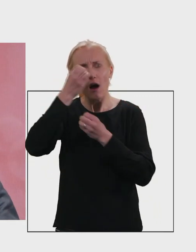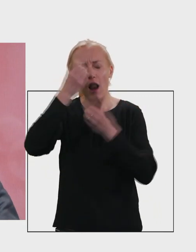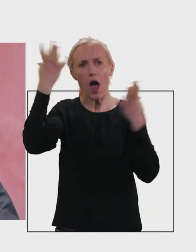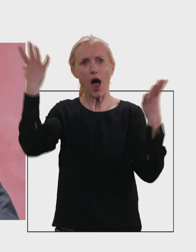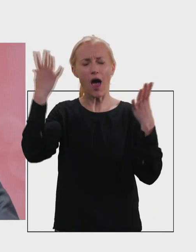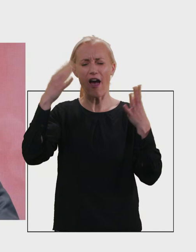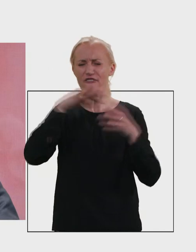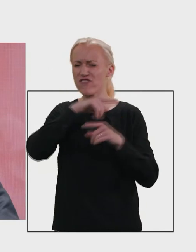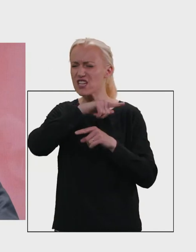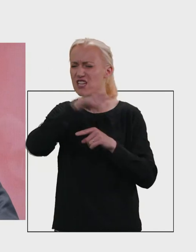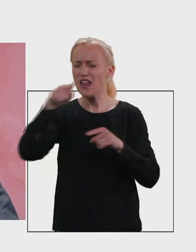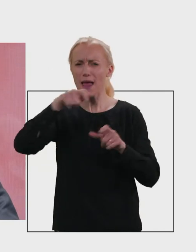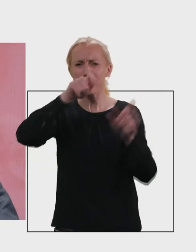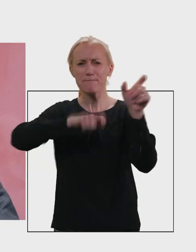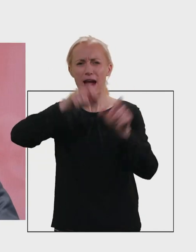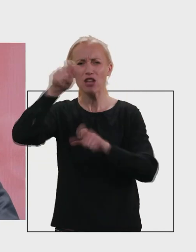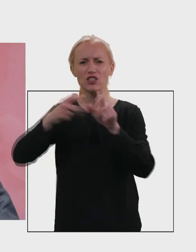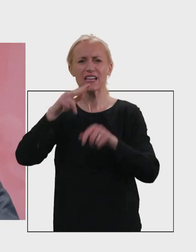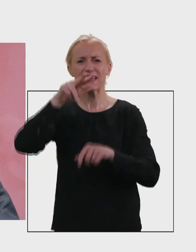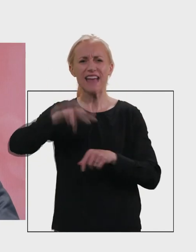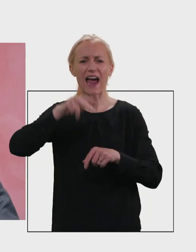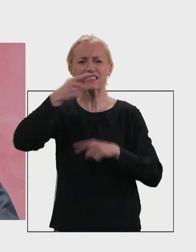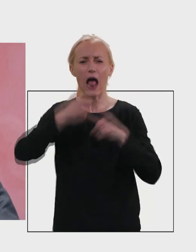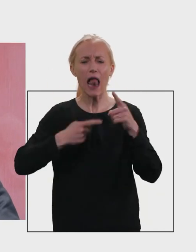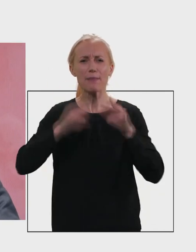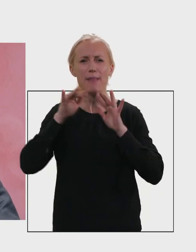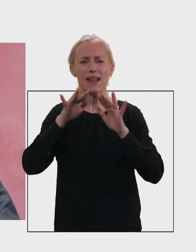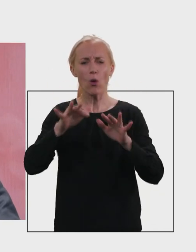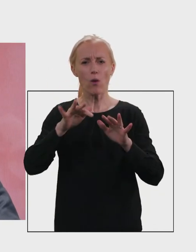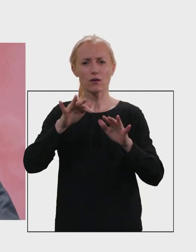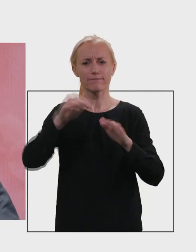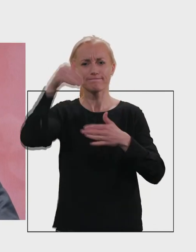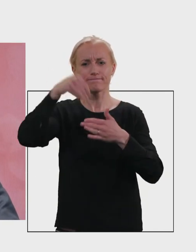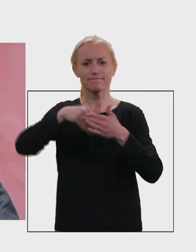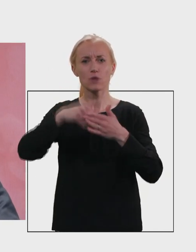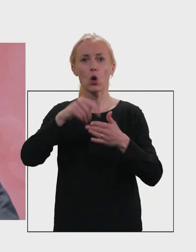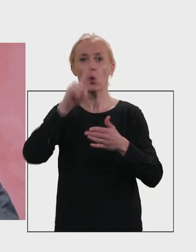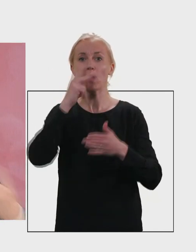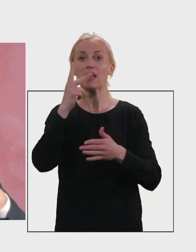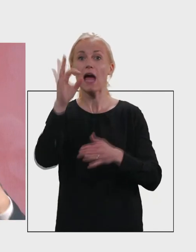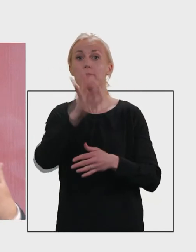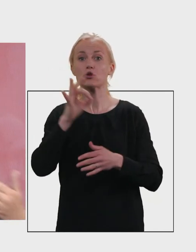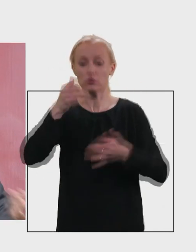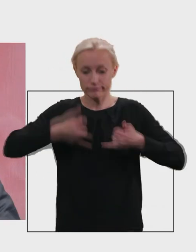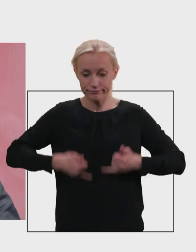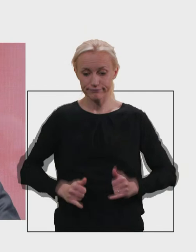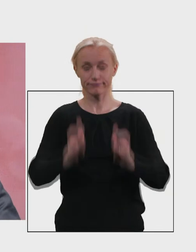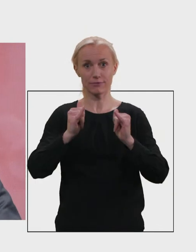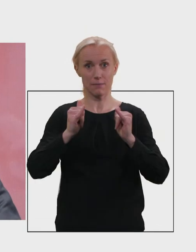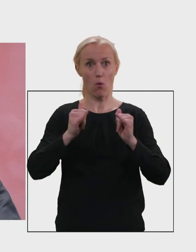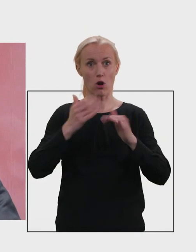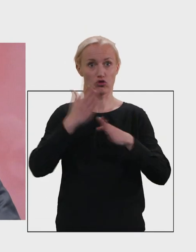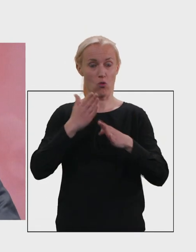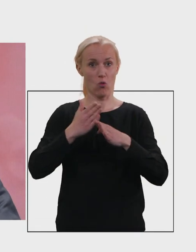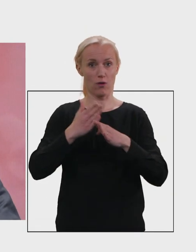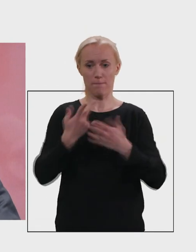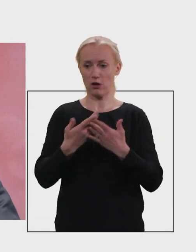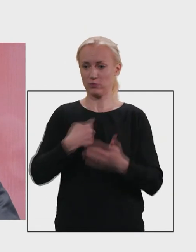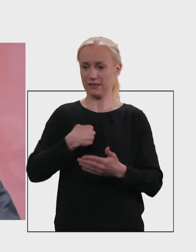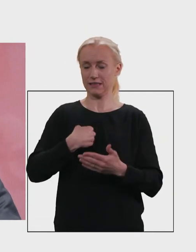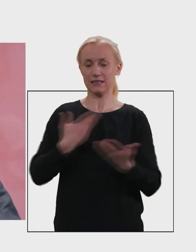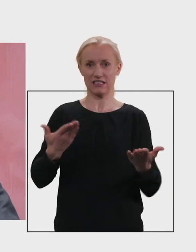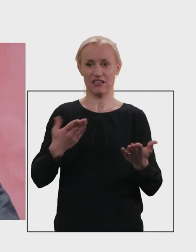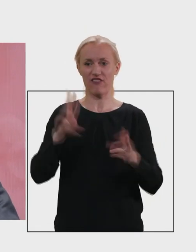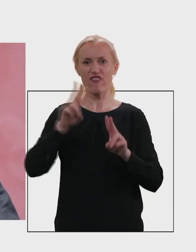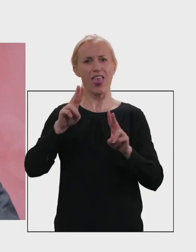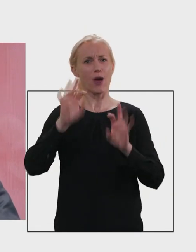von diesen vielen Menschen, von diesen 13 Millionen Menschen, nur ungefähr 3% mit der Behinderung geboren werden, beispielsweise so wie ich. Das heißt, wer gut